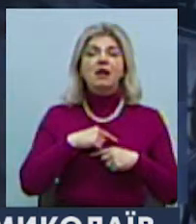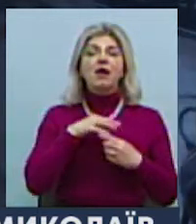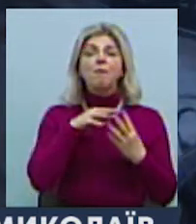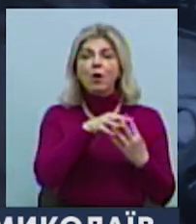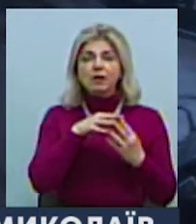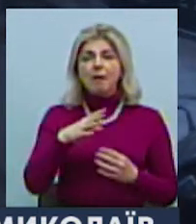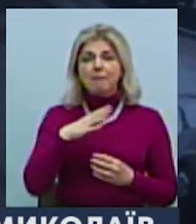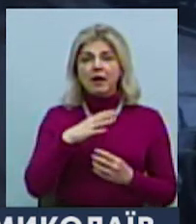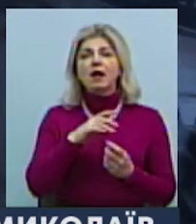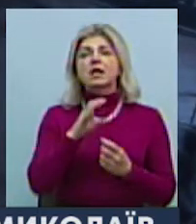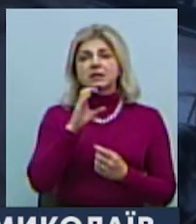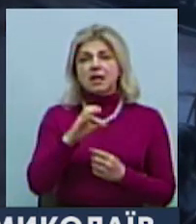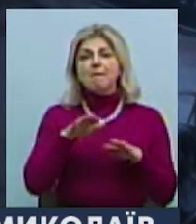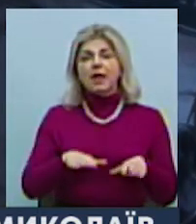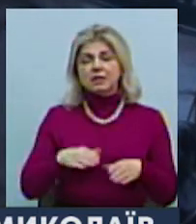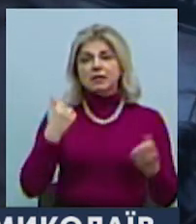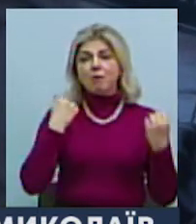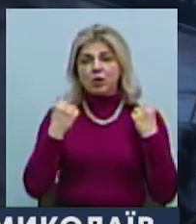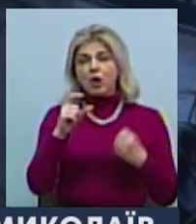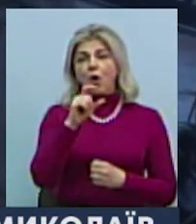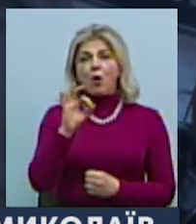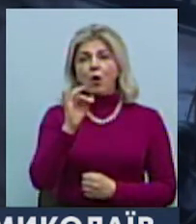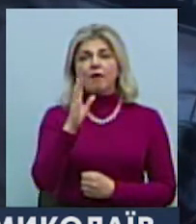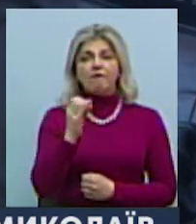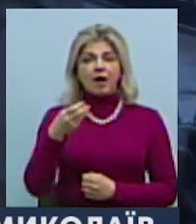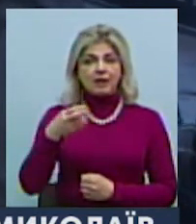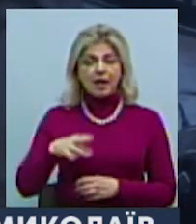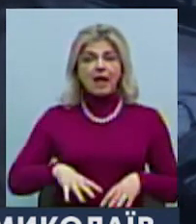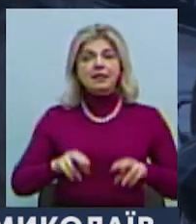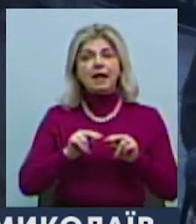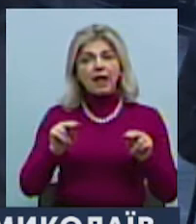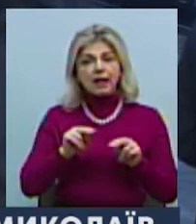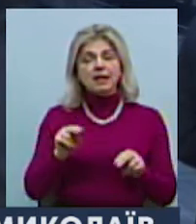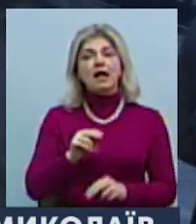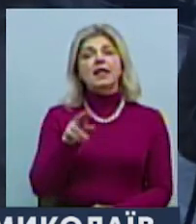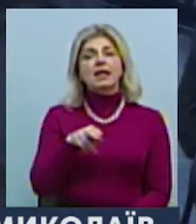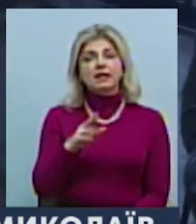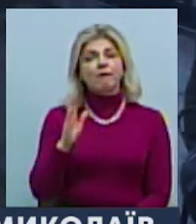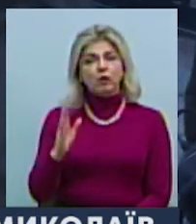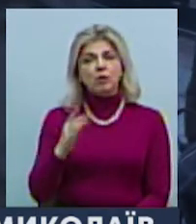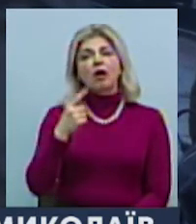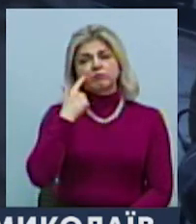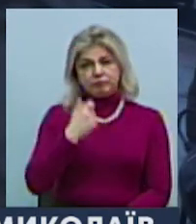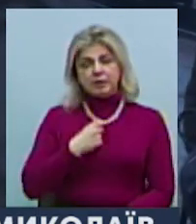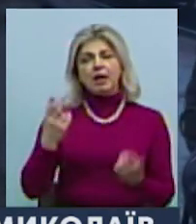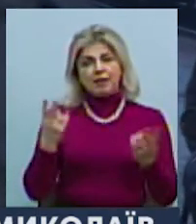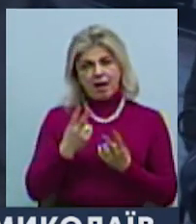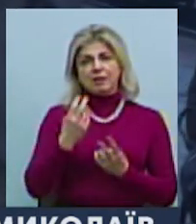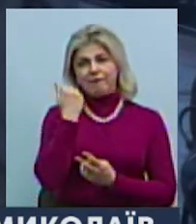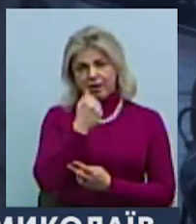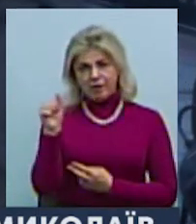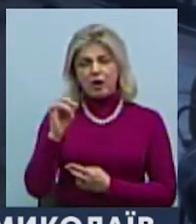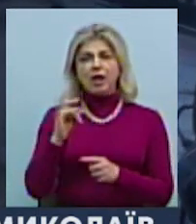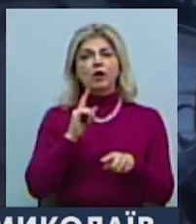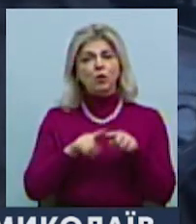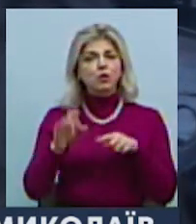мене з місцевим спортсменом з Хорватії. Тренер Озеров Денис Володимирович сказав, що треба вигравати. І бажано достроково, тому